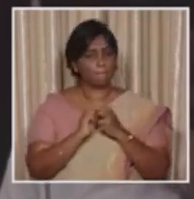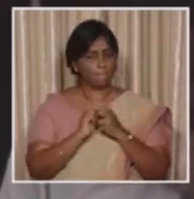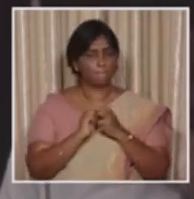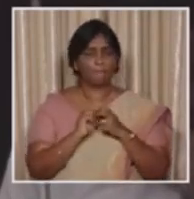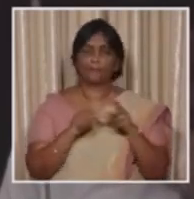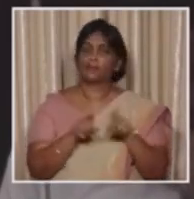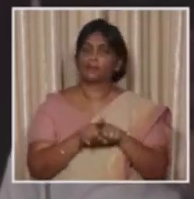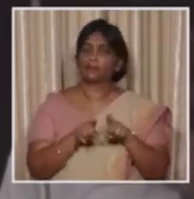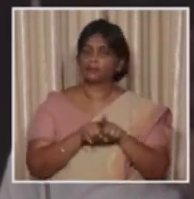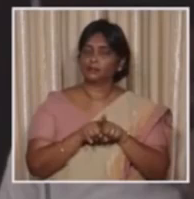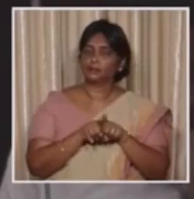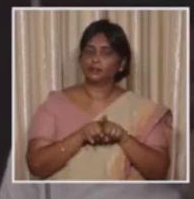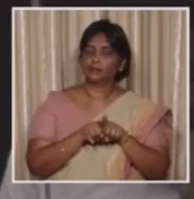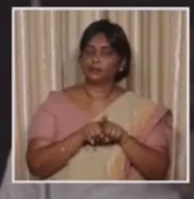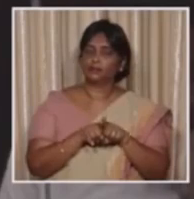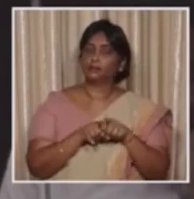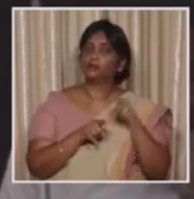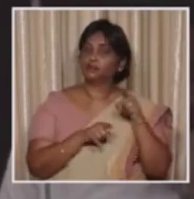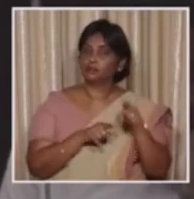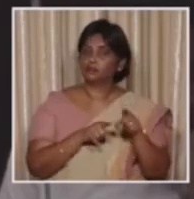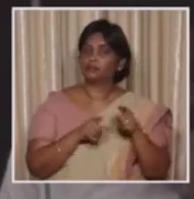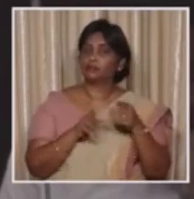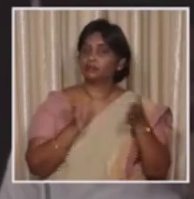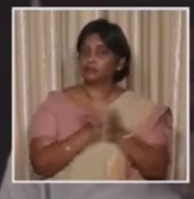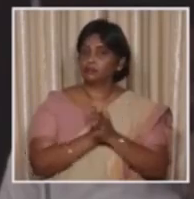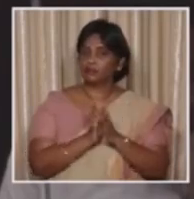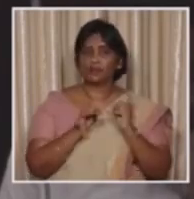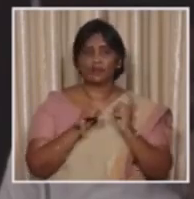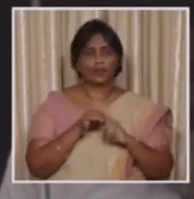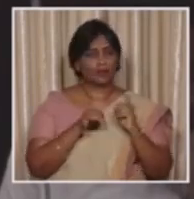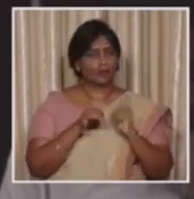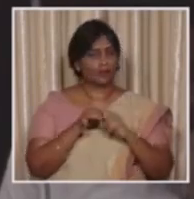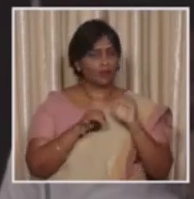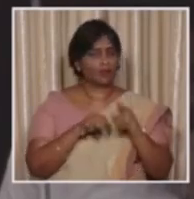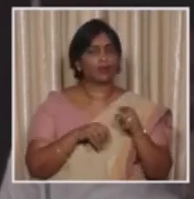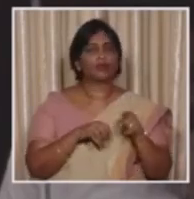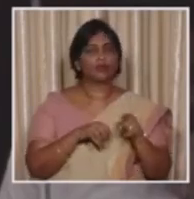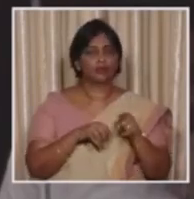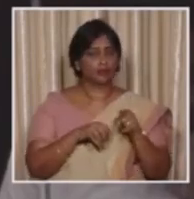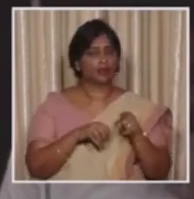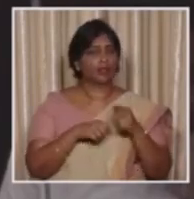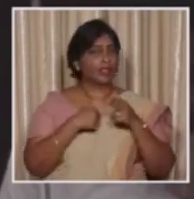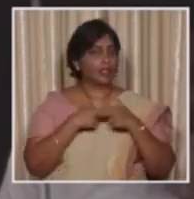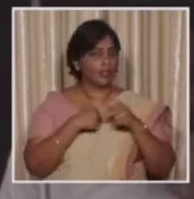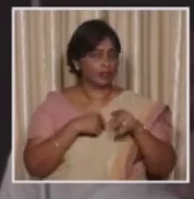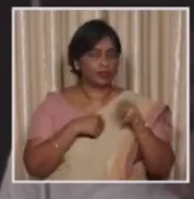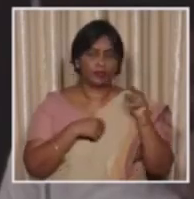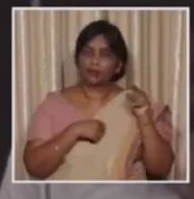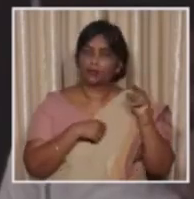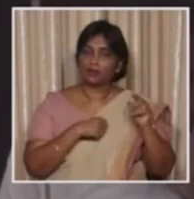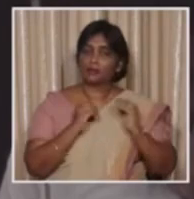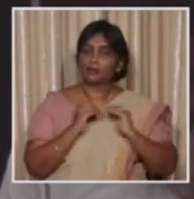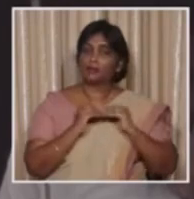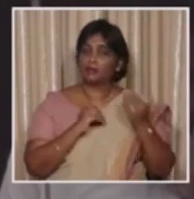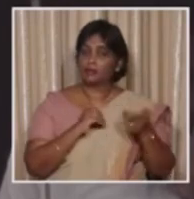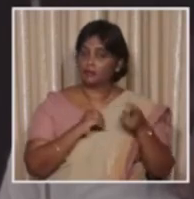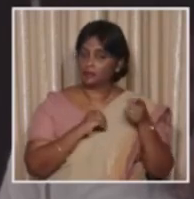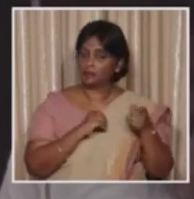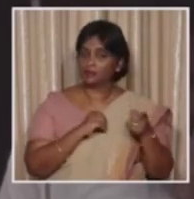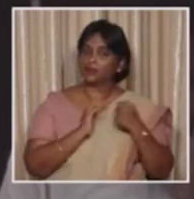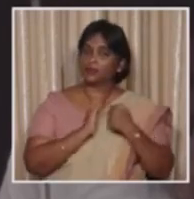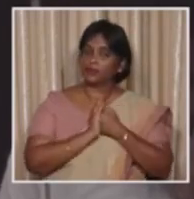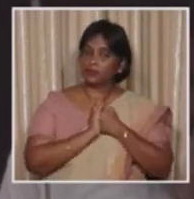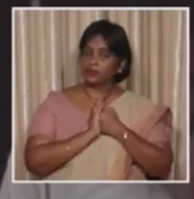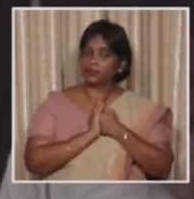முடக்கத்துக்கு காரணமாக இருந்தது. ஆனால் அதற்கு பிறகு கௌரவ அமைச்சர் மஹிந்த அமரவீர அவர்கள் இந்த பதவியை எடுத்த பின்பு